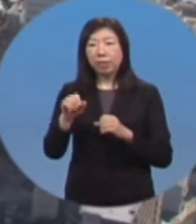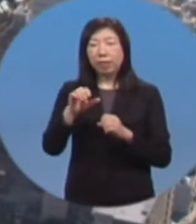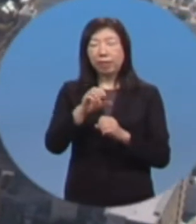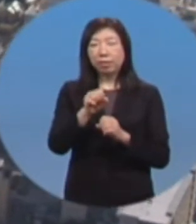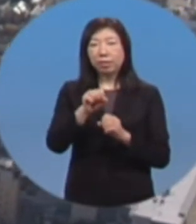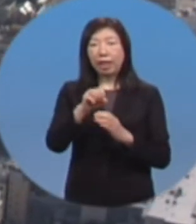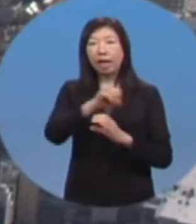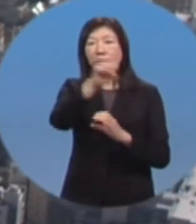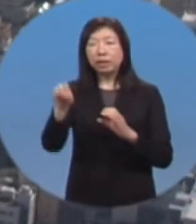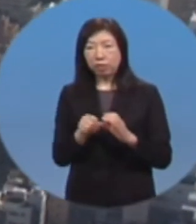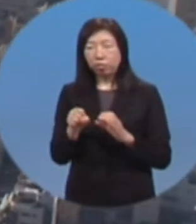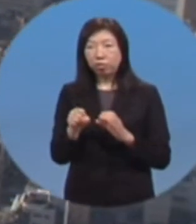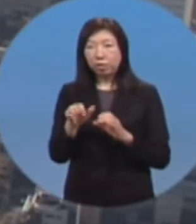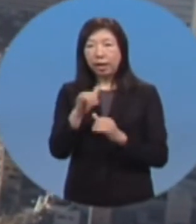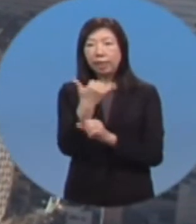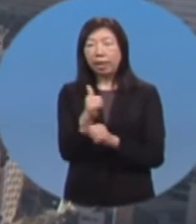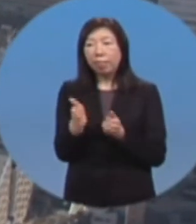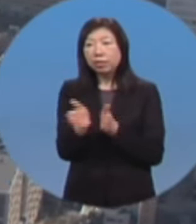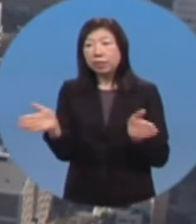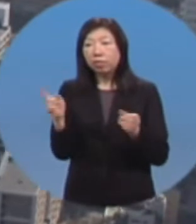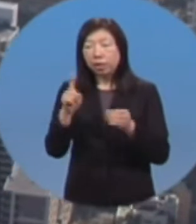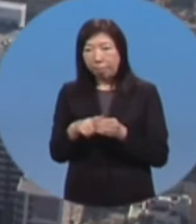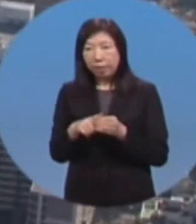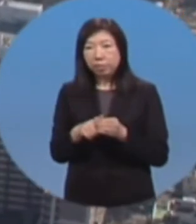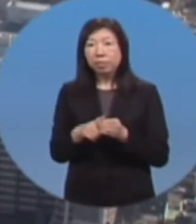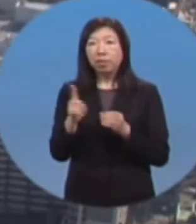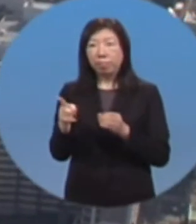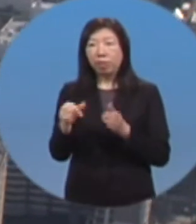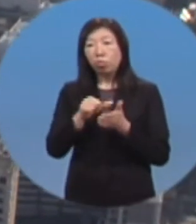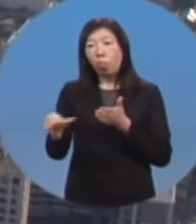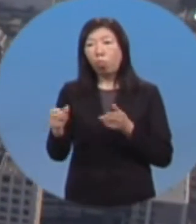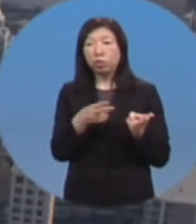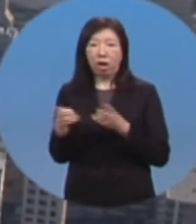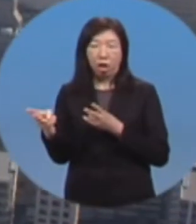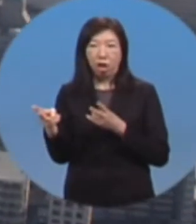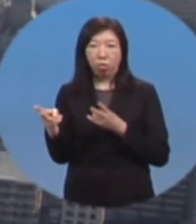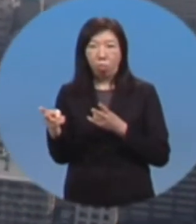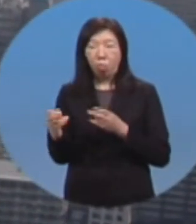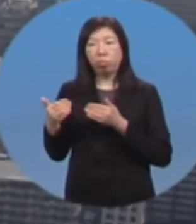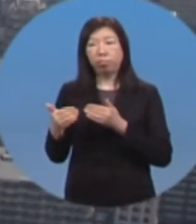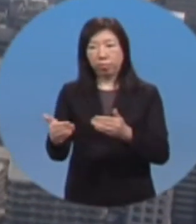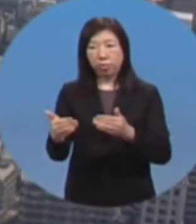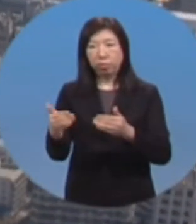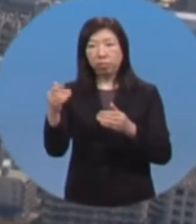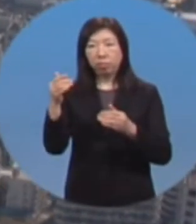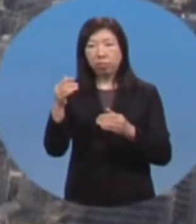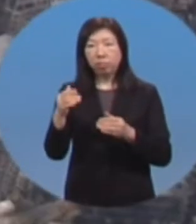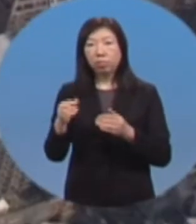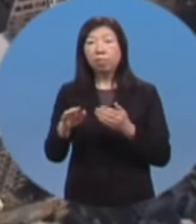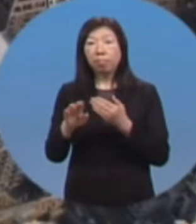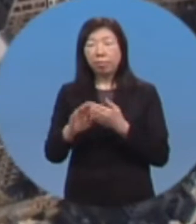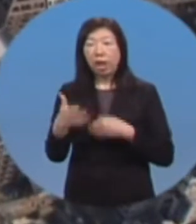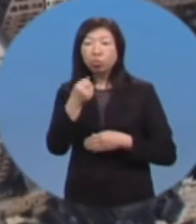SDGs やダイバーシティを推進するため、千葉 SDGs パートナー登録制度の登録促進などを図るほか、